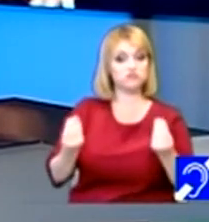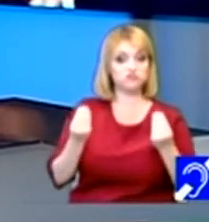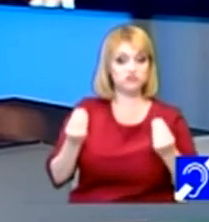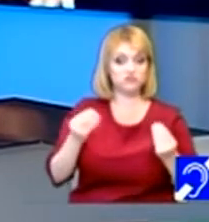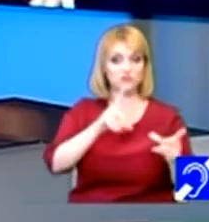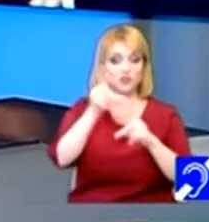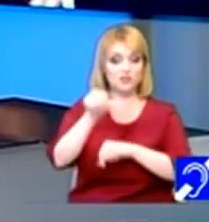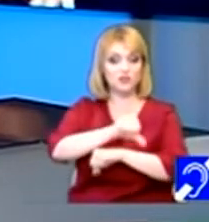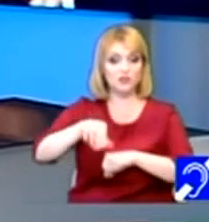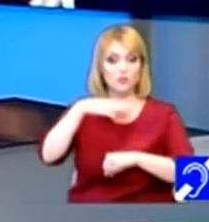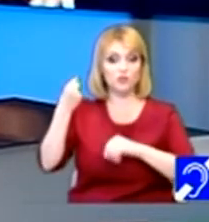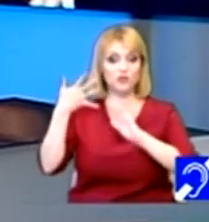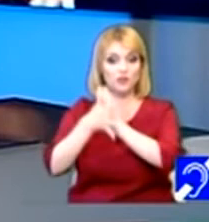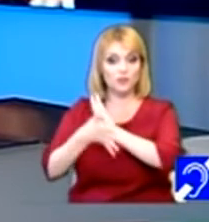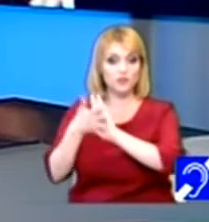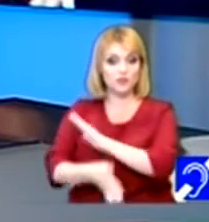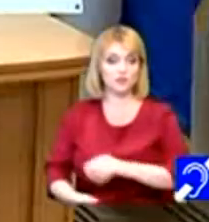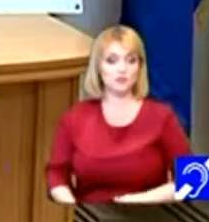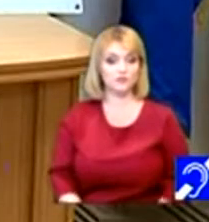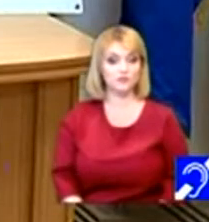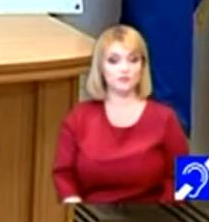de la președintele Republicii Moldova.